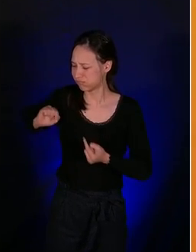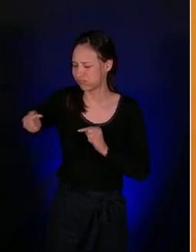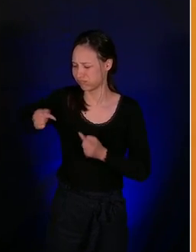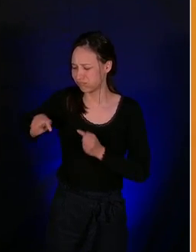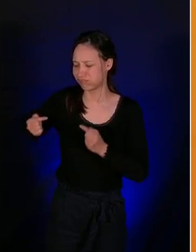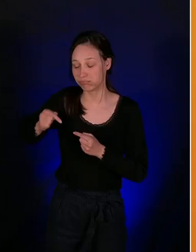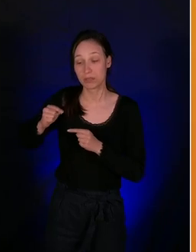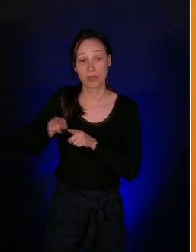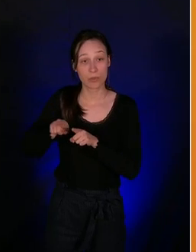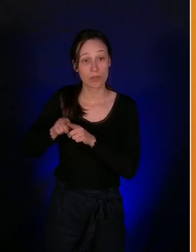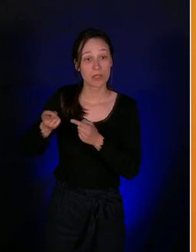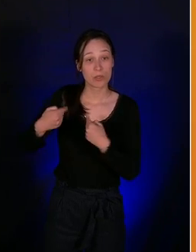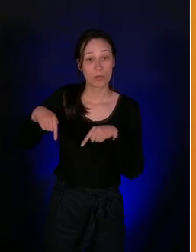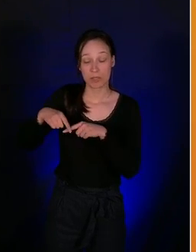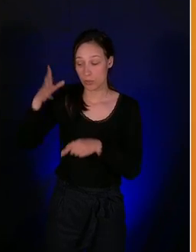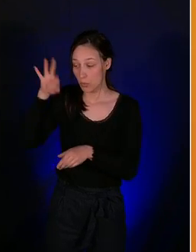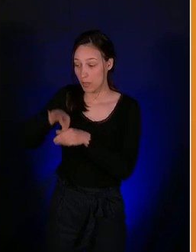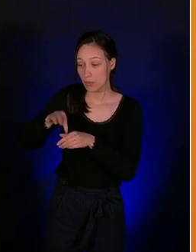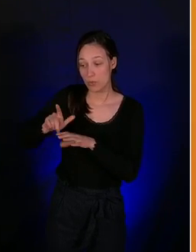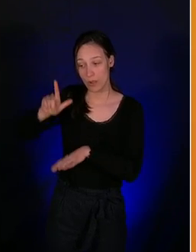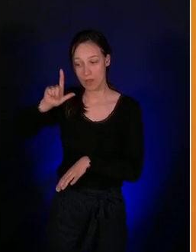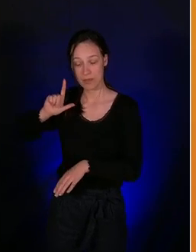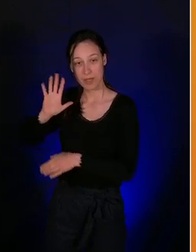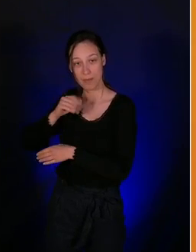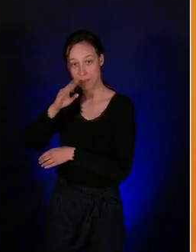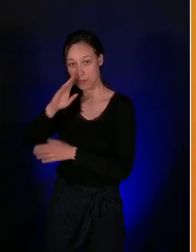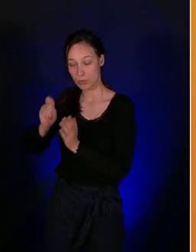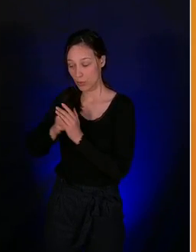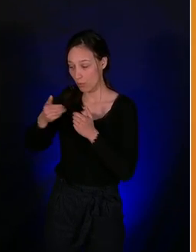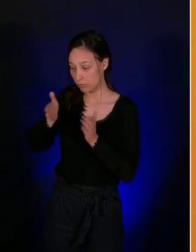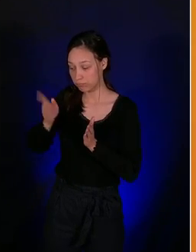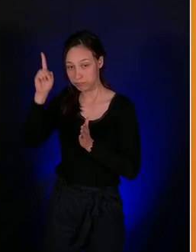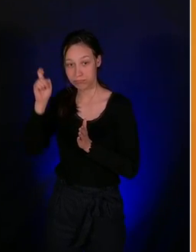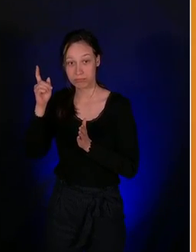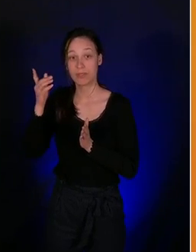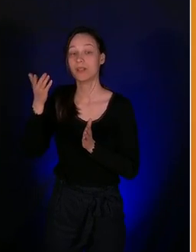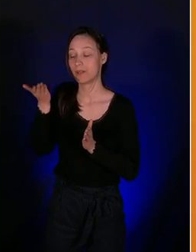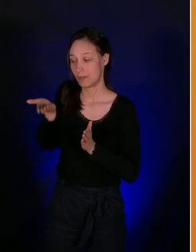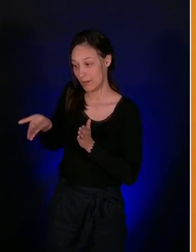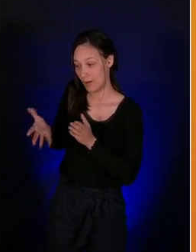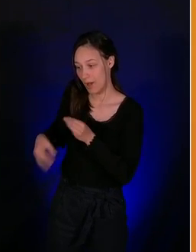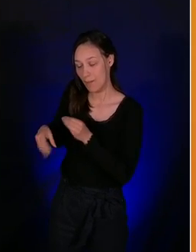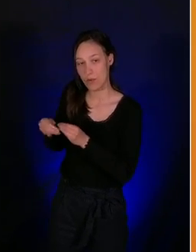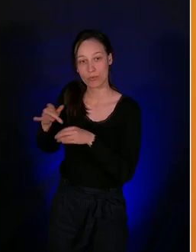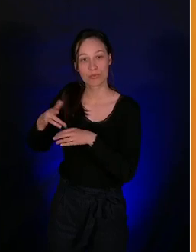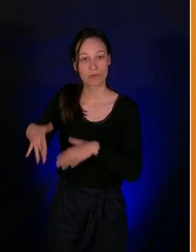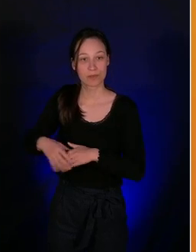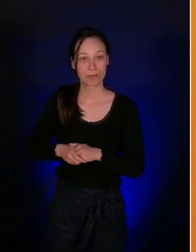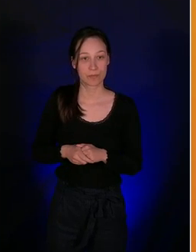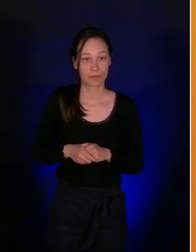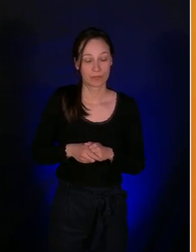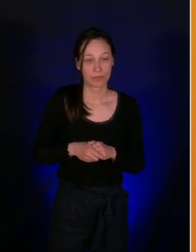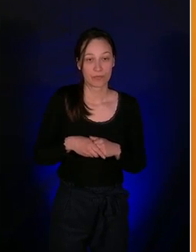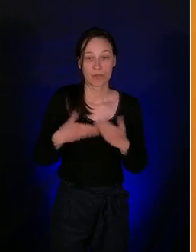élue lundi après-midi lors de l'ouverture du congrès. Le travail s'est fait dans une écoute et un respect de la parole de chacune et de